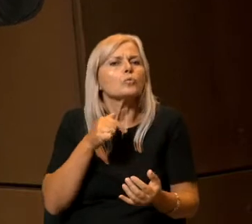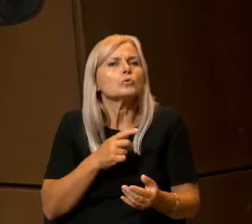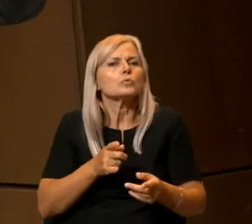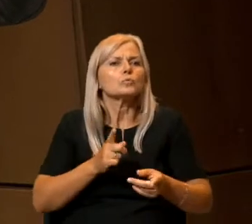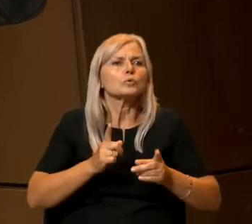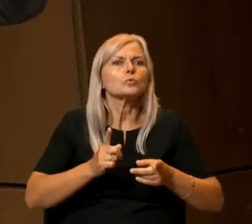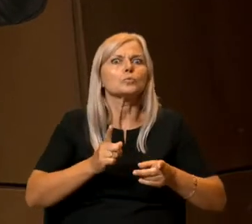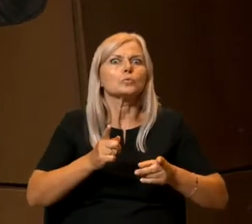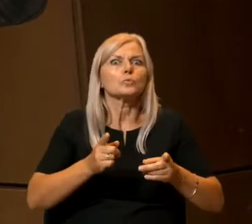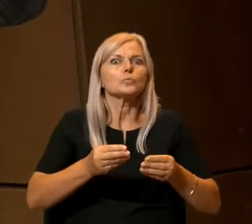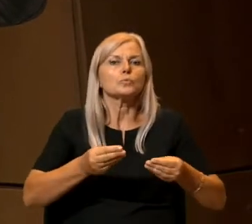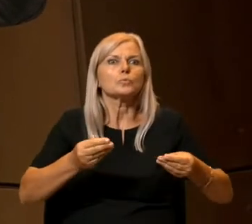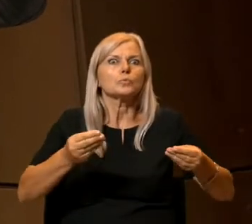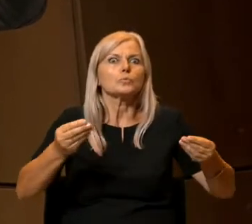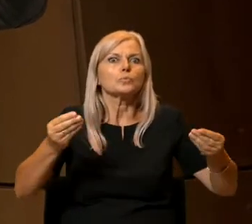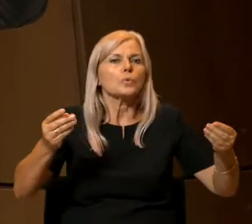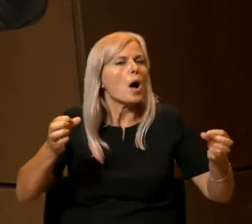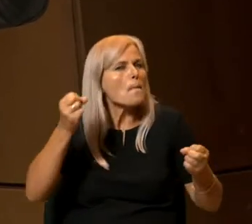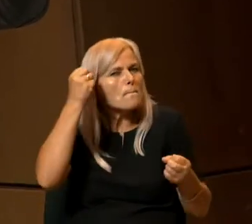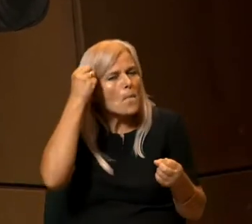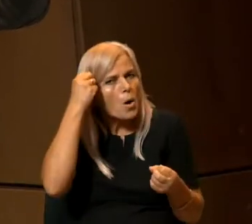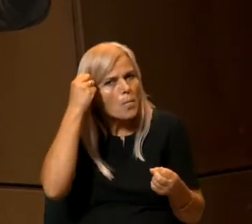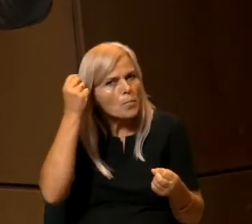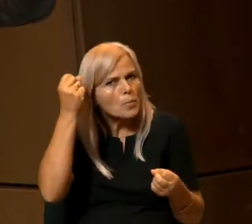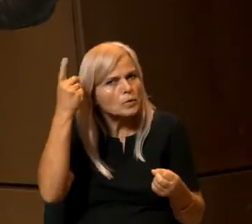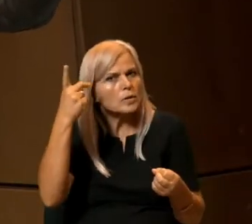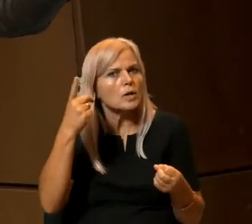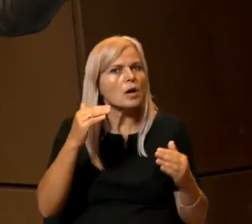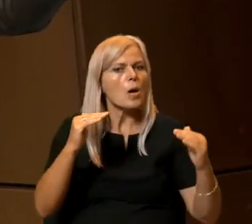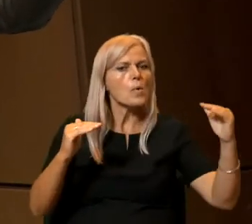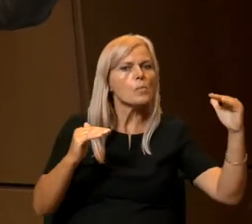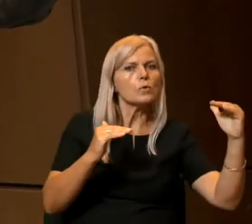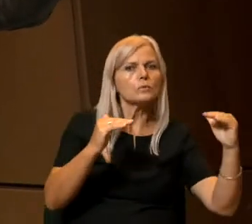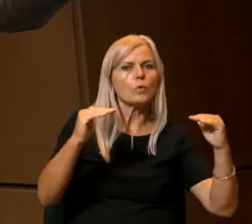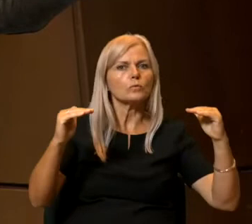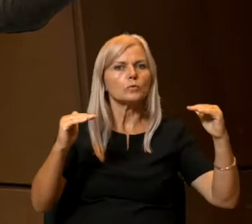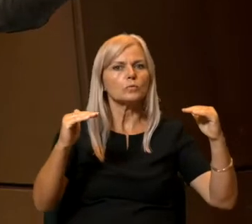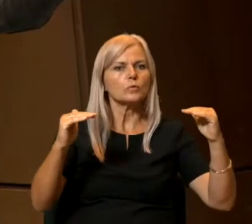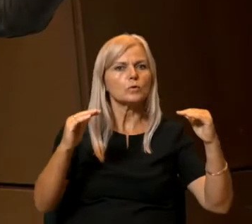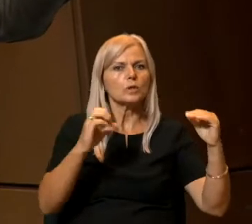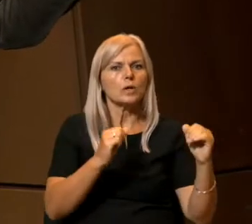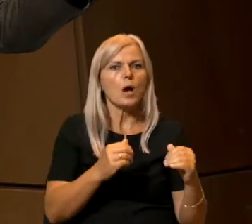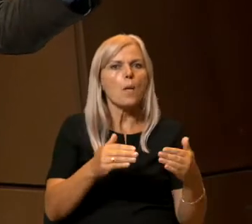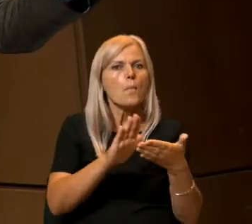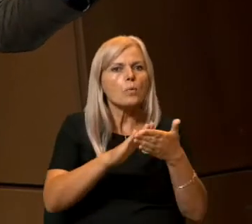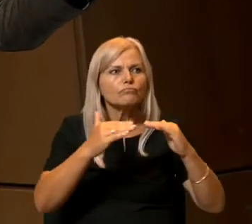bardziej kreatywnymi, produktywnymi, aby utrzymać status quo, czyli